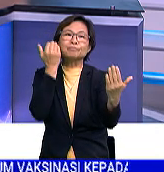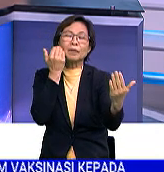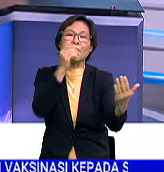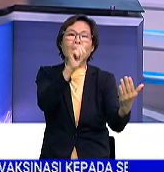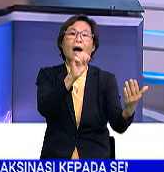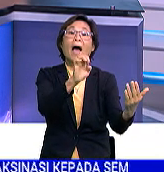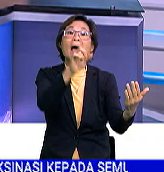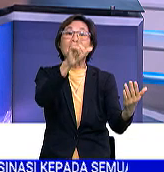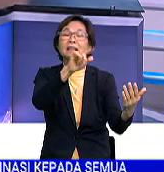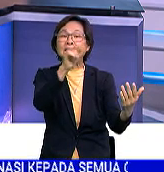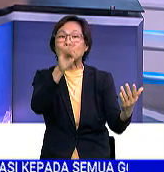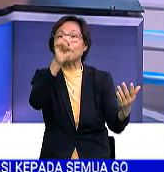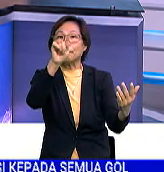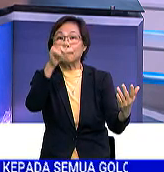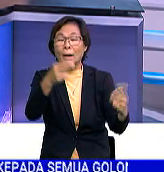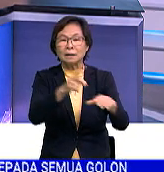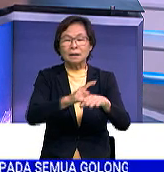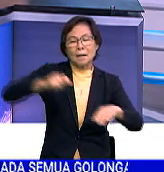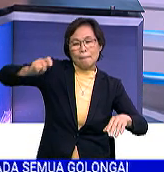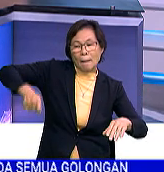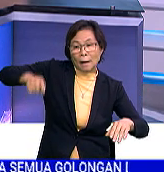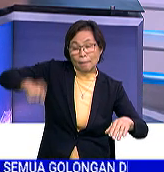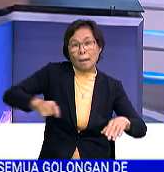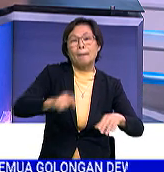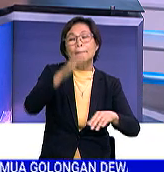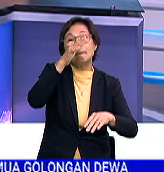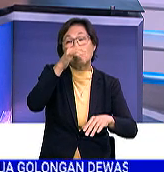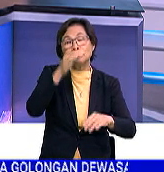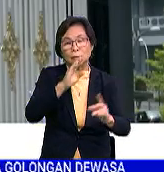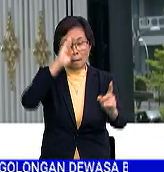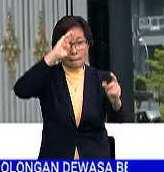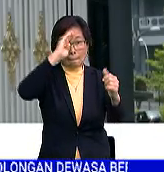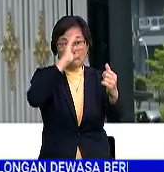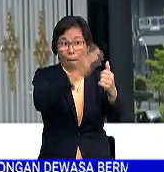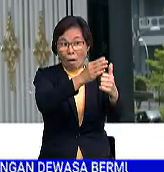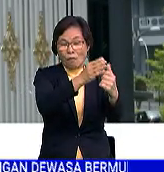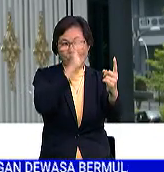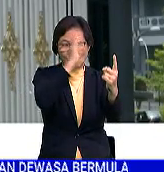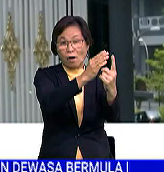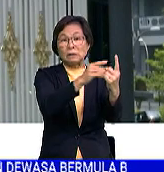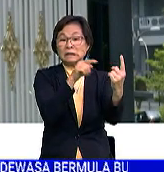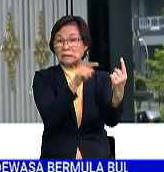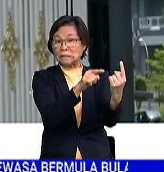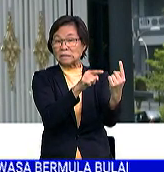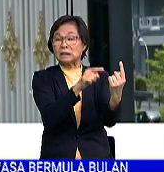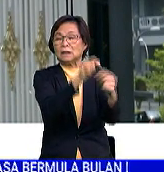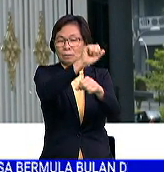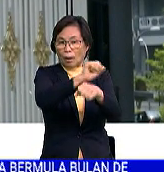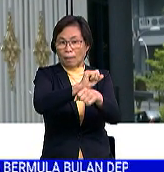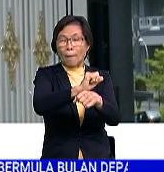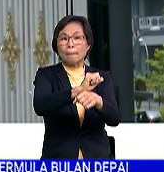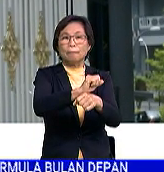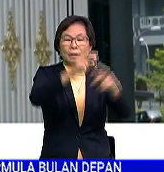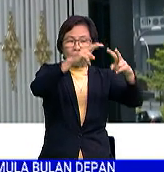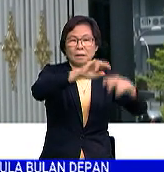Elizabeth Paiwan di Mahkamah Session Air Keroh. Mengikut pertuduhan pertama, Calvin Darjit Singh yang bertugas di